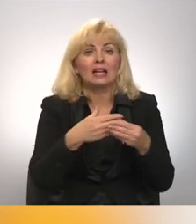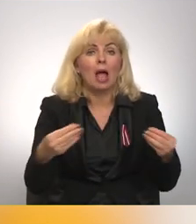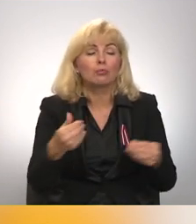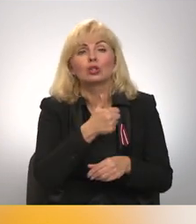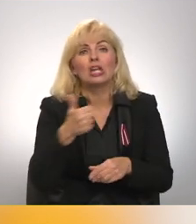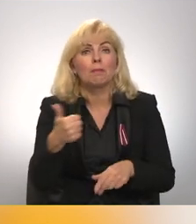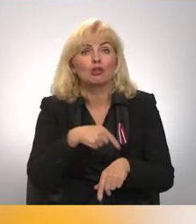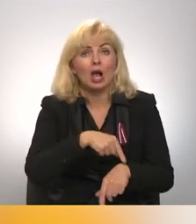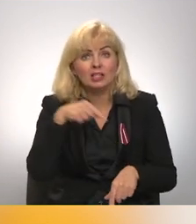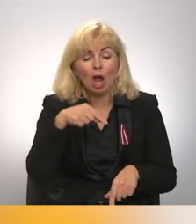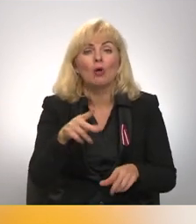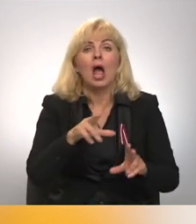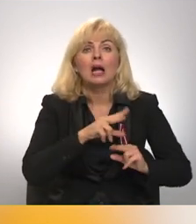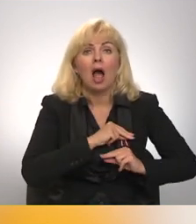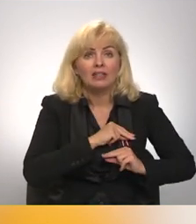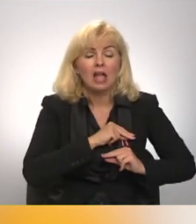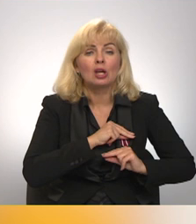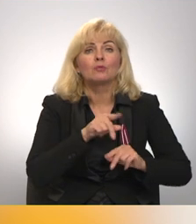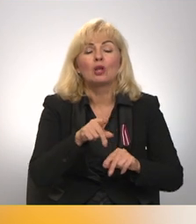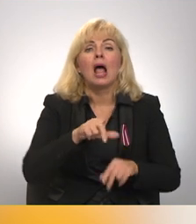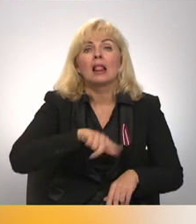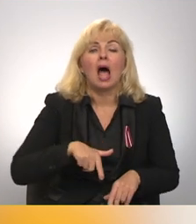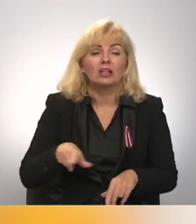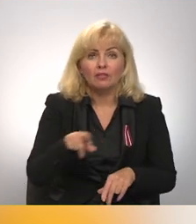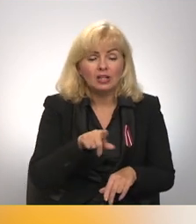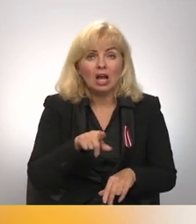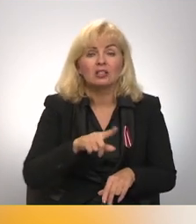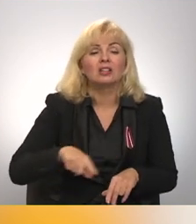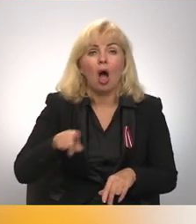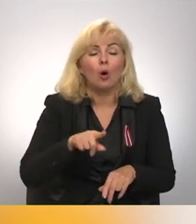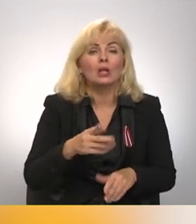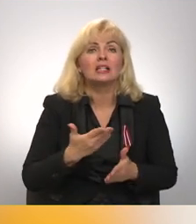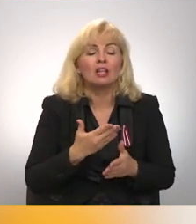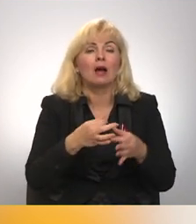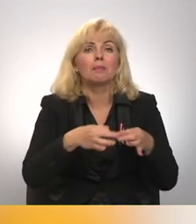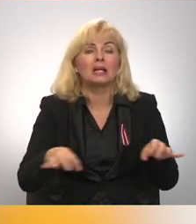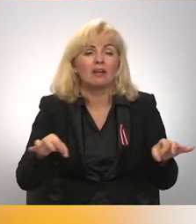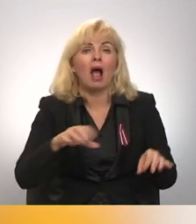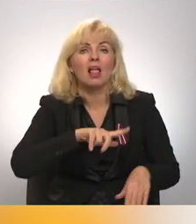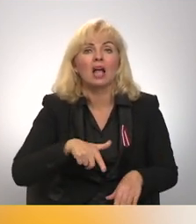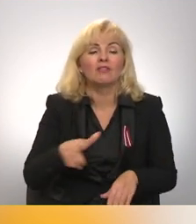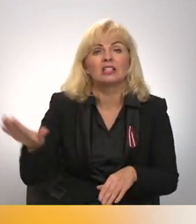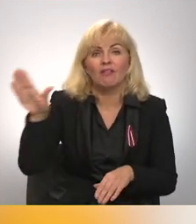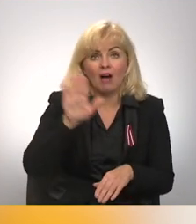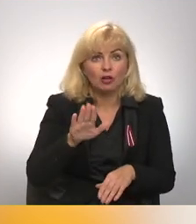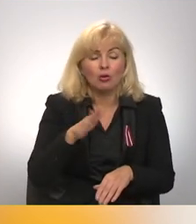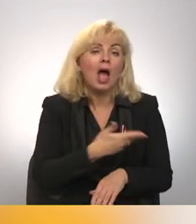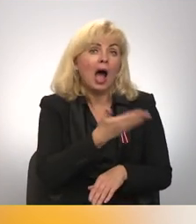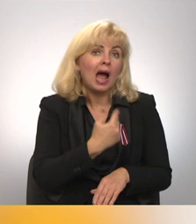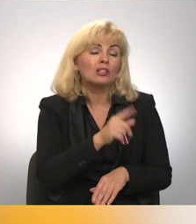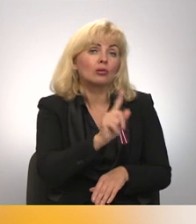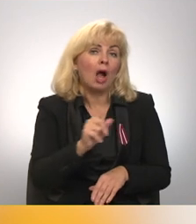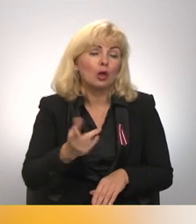īpašās sajūtas un gandarījumus, ka Latvijas tautai ir iespēja dzīvot brīvā Latvijas valstī. Aicinu ikvienu